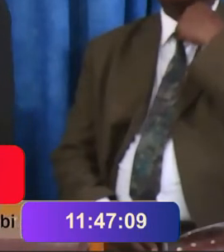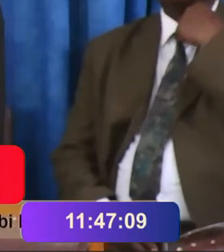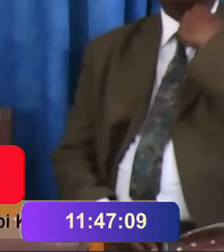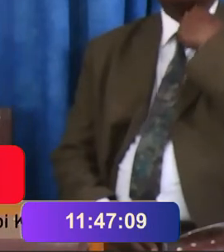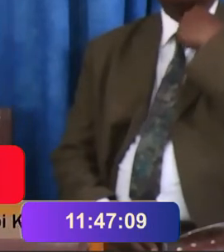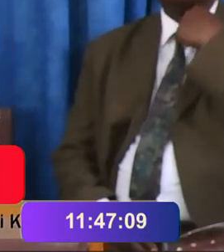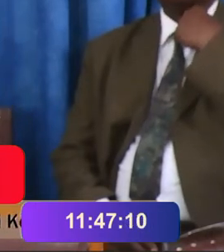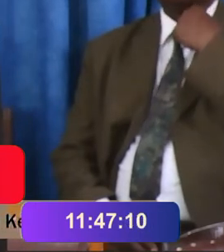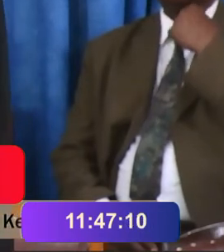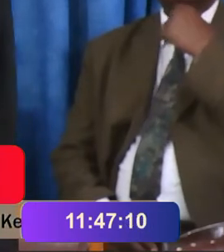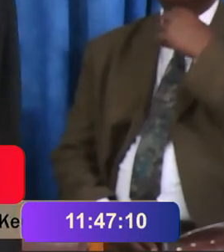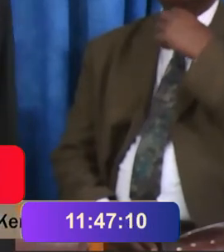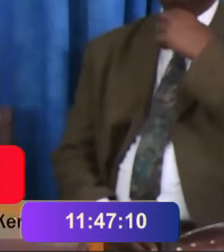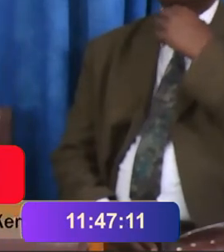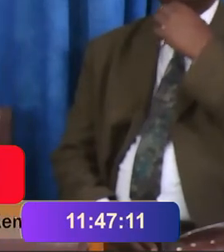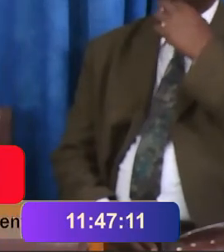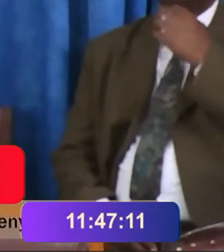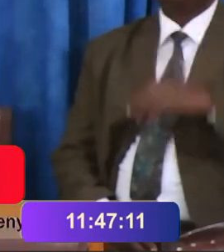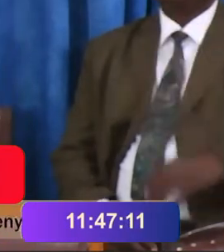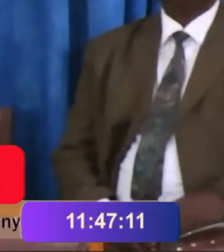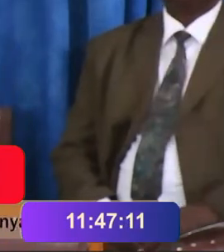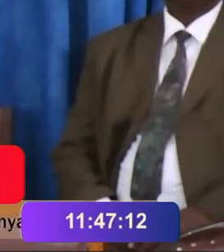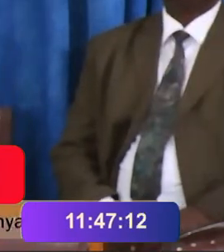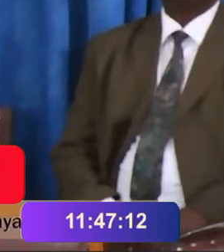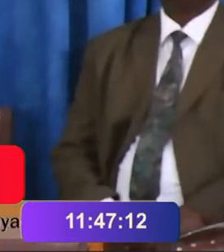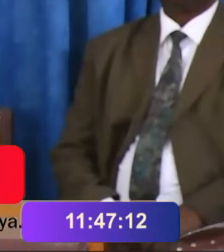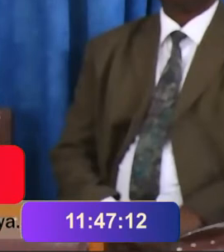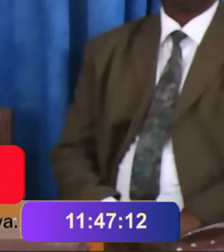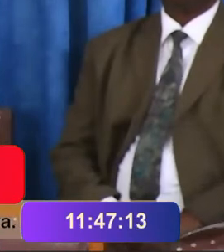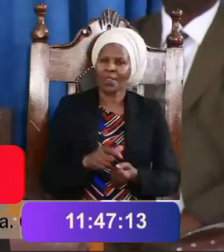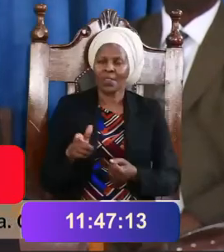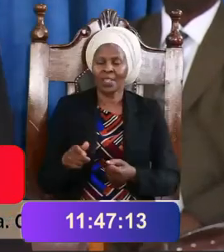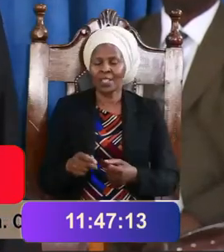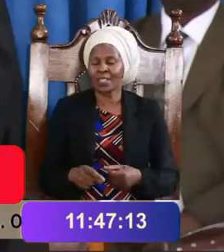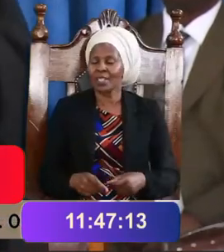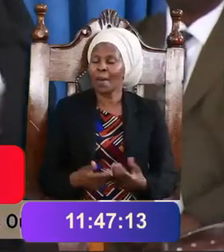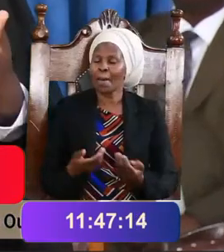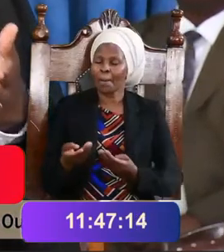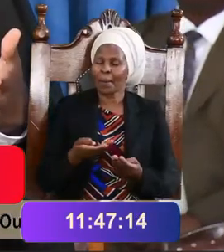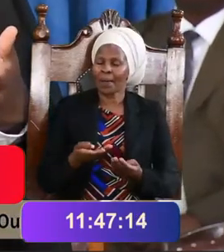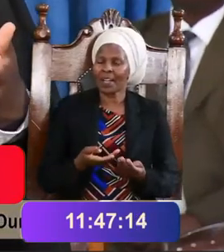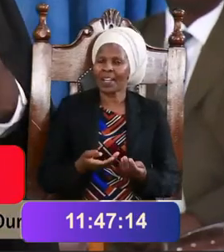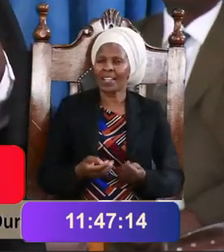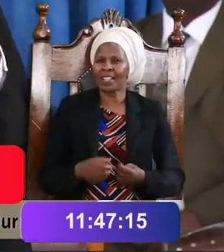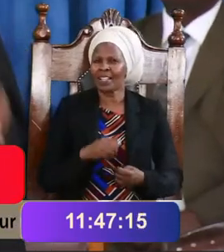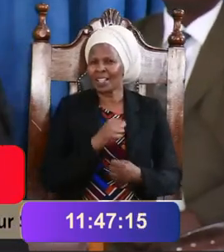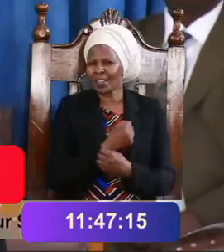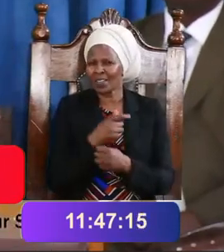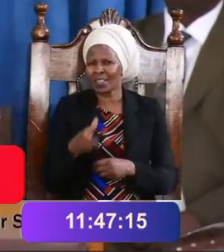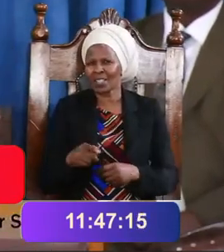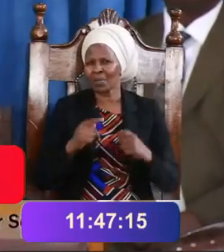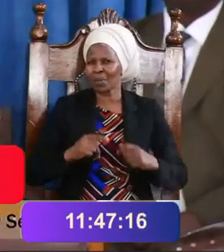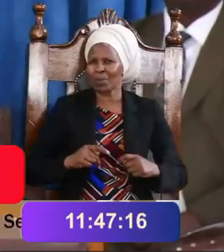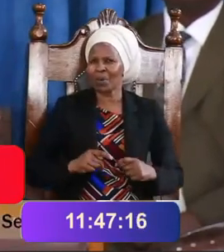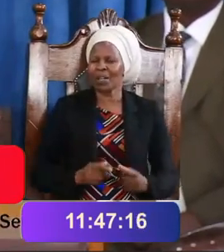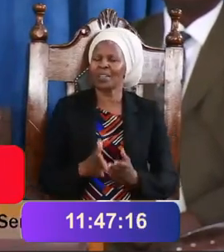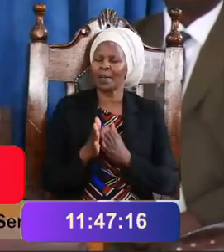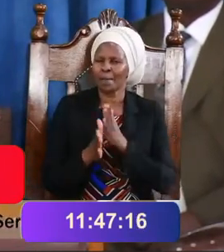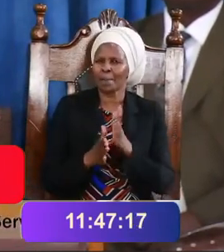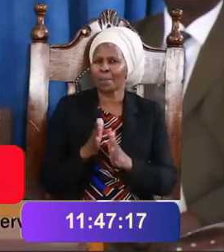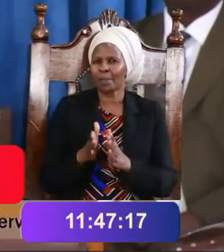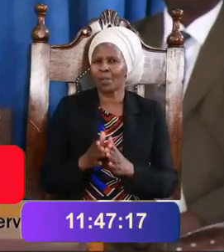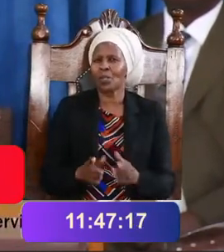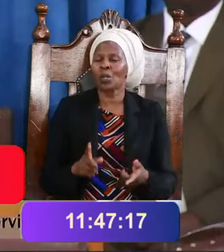anaongea na anaadhiri biashara zao na wako nampenda wao. Mpaka wakapanga mpango